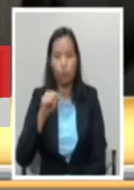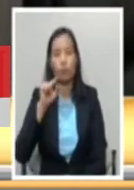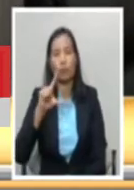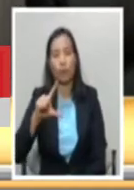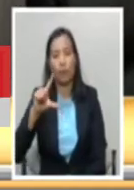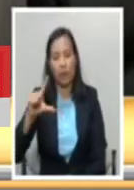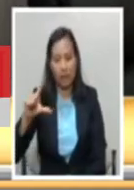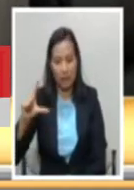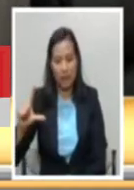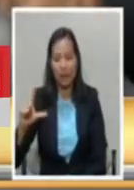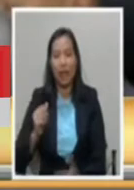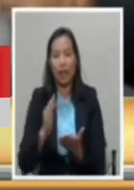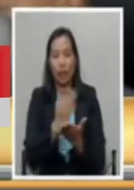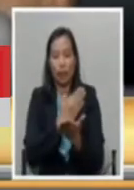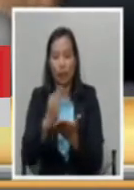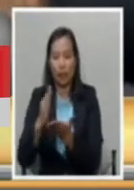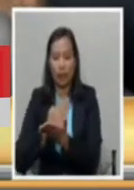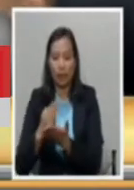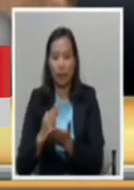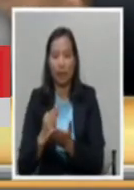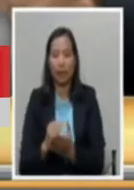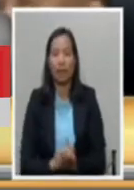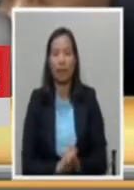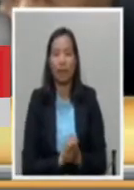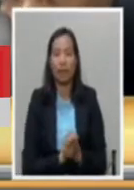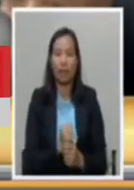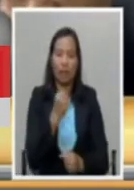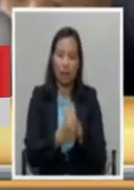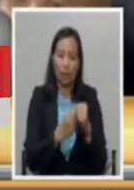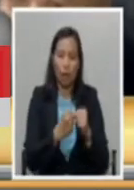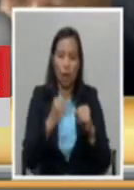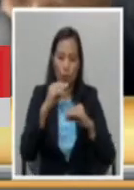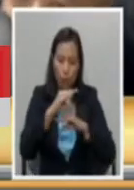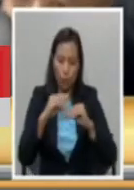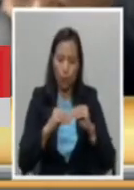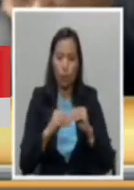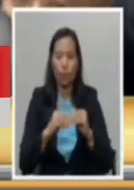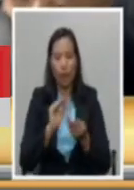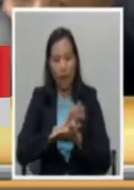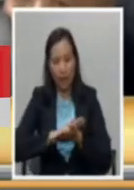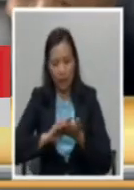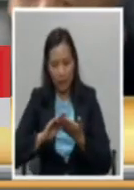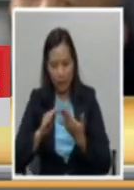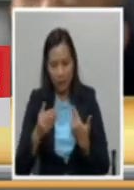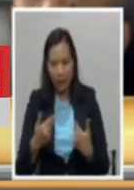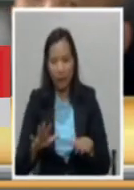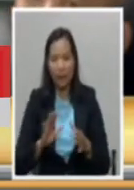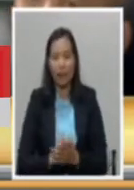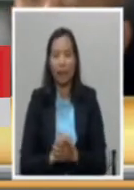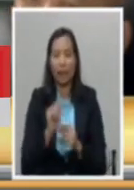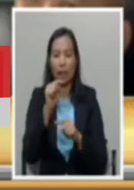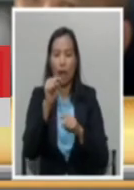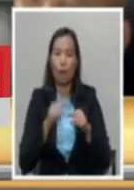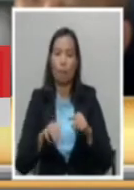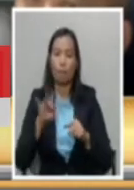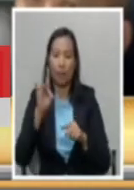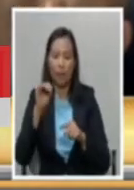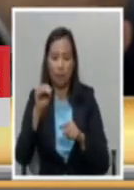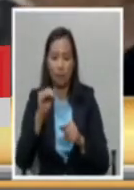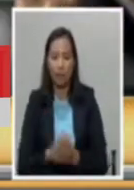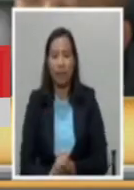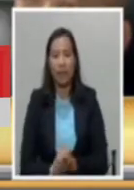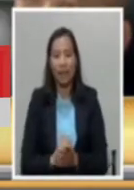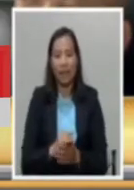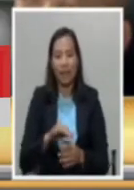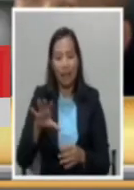ดส่วนเป็นงบรายจ่ายประจำชดใช้เงินคงคลังเบ็ดเสร็จแล้วประมาณสัดส่วนประมาณ 80% เราไม่สามารถเอามาใ